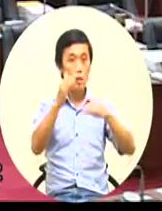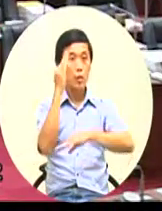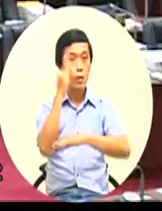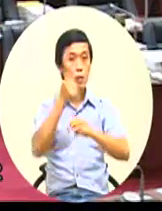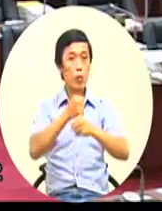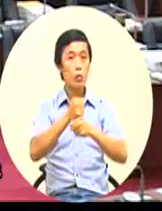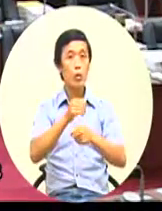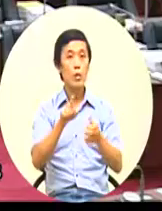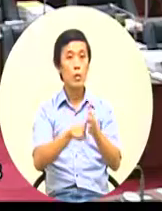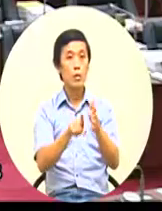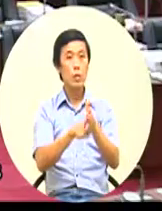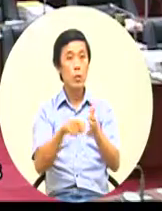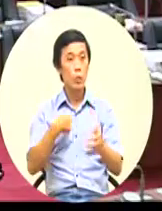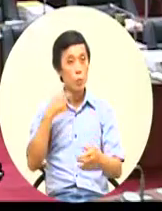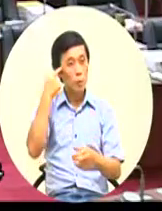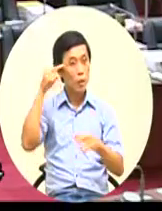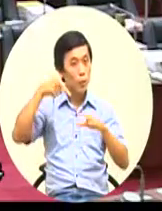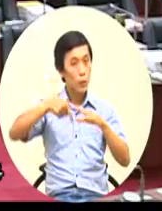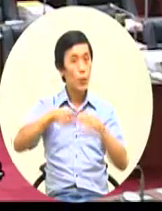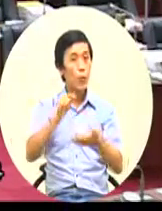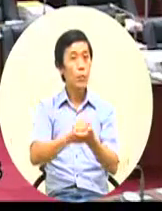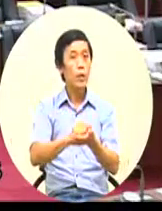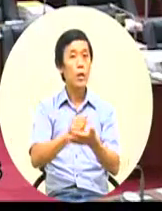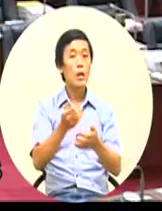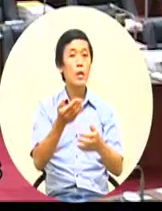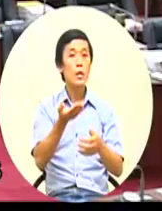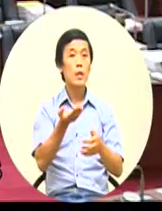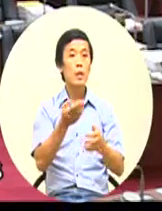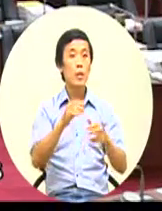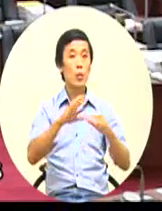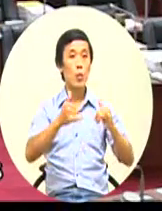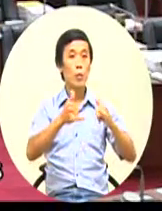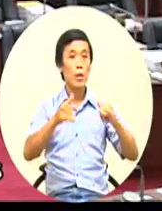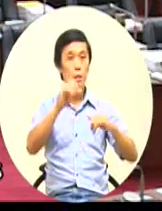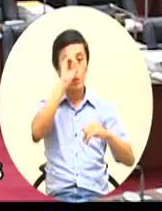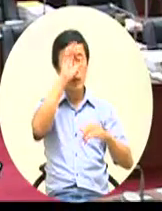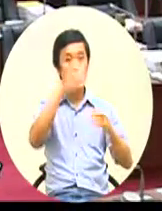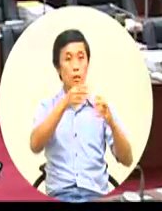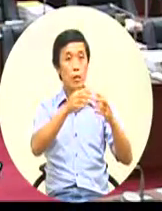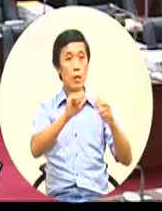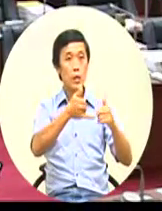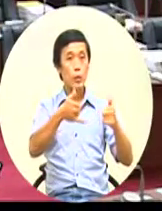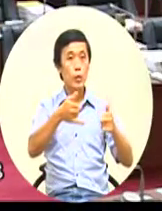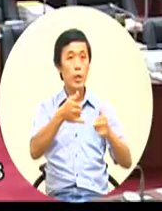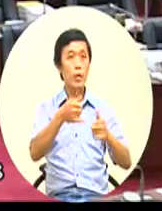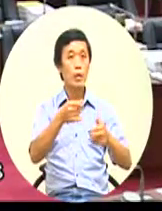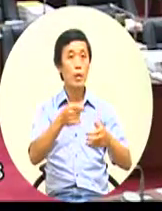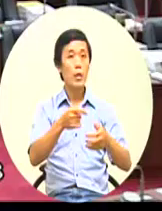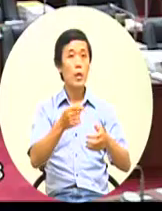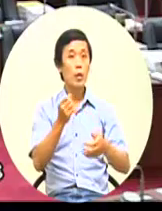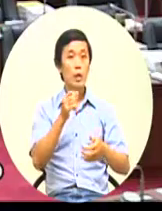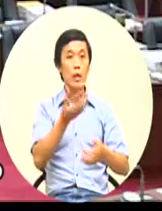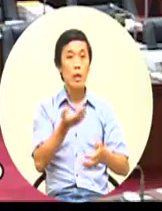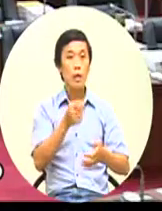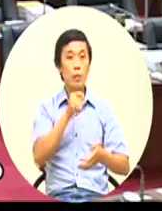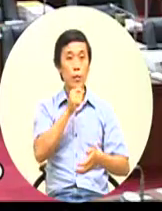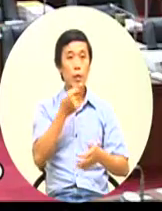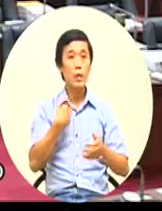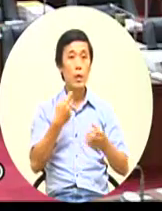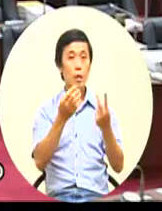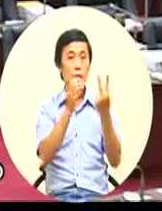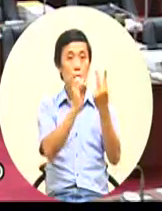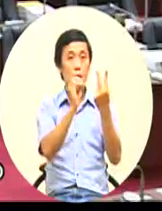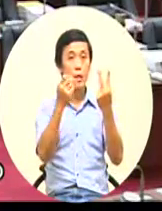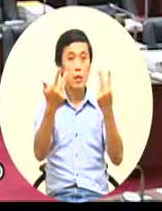深的印象，就是刚刚国民党团发言的议员他那时候给市政府的建议，我刚找出来，